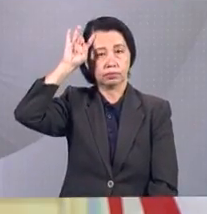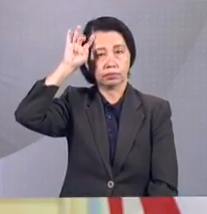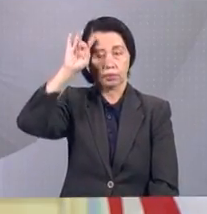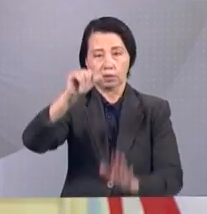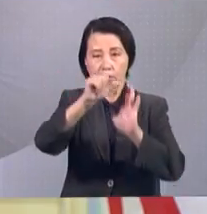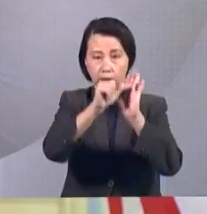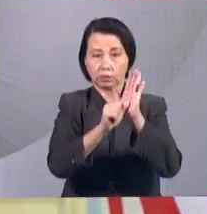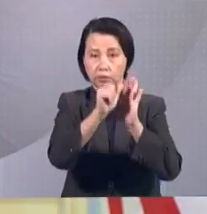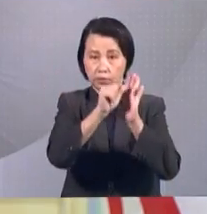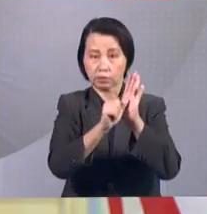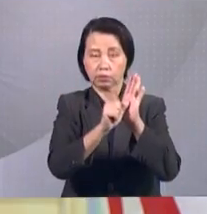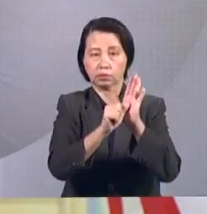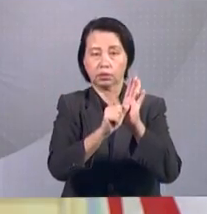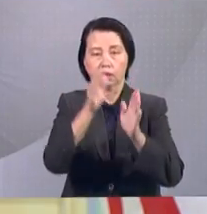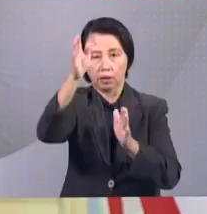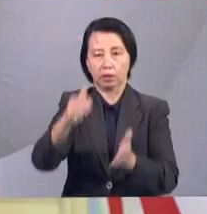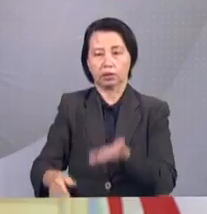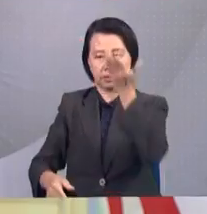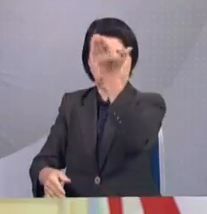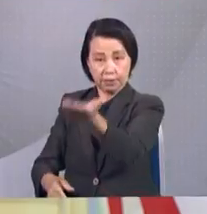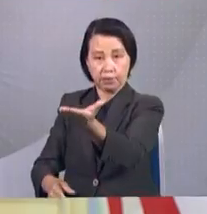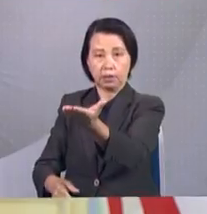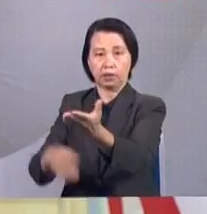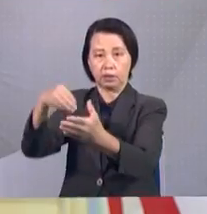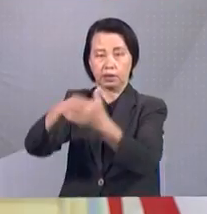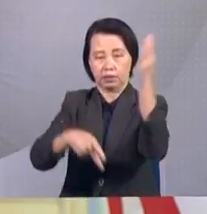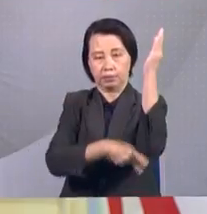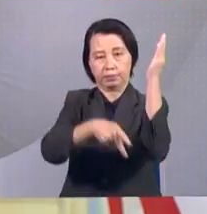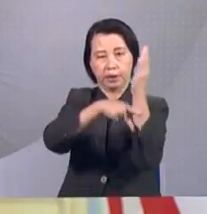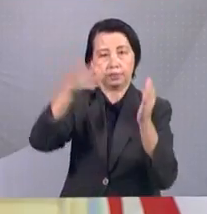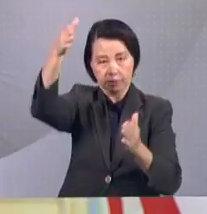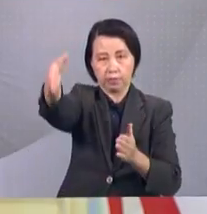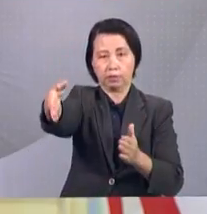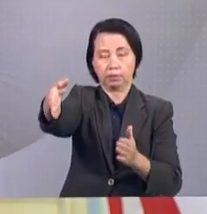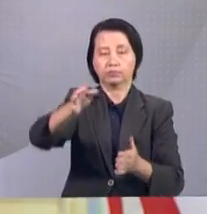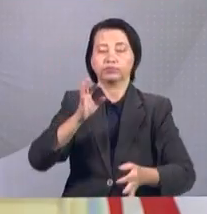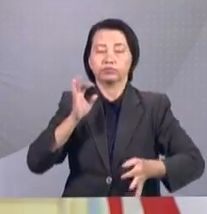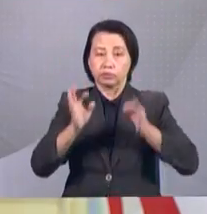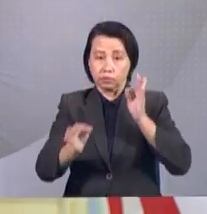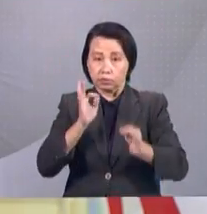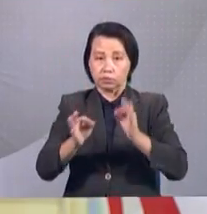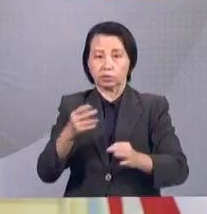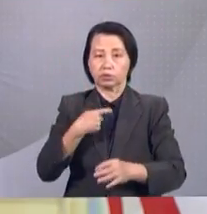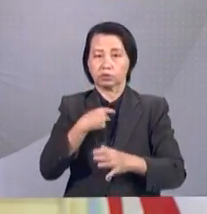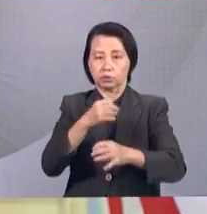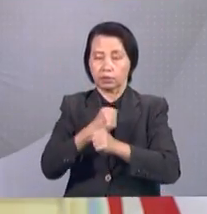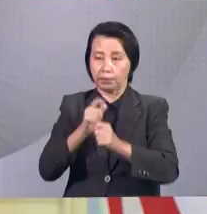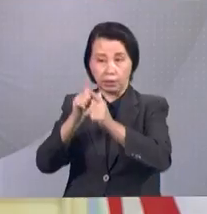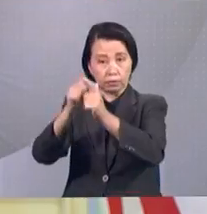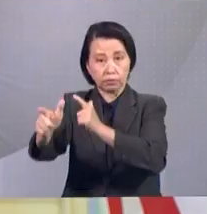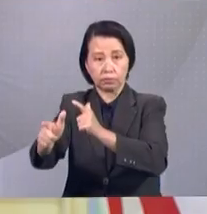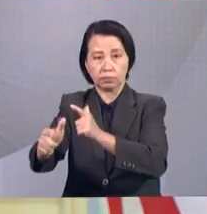akta tersebut akan dibentangkan insyaAllah di dalam parlimen akan datang ini. Jadi jika kita dapat